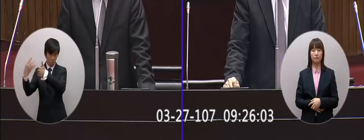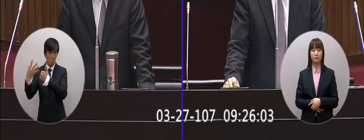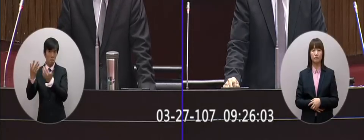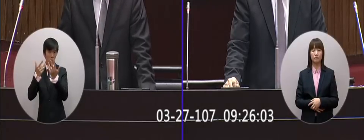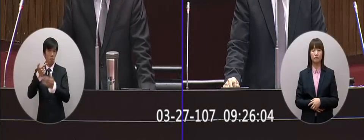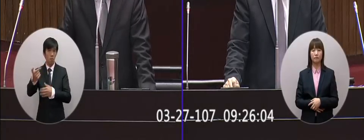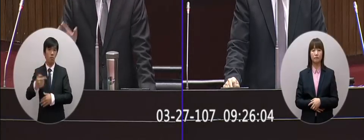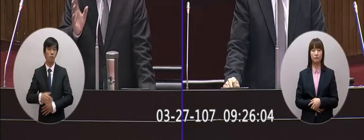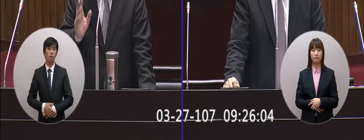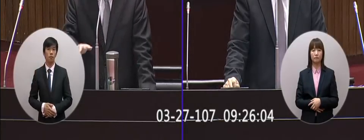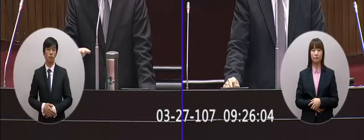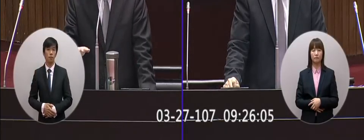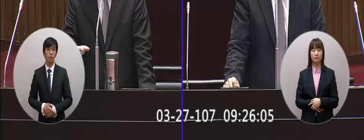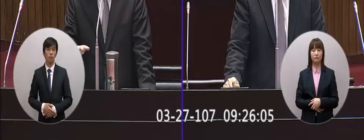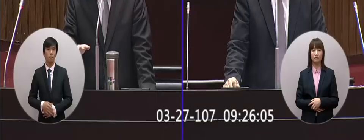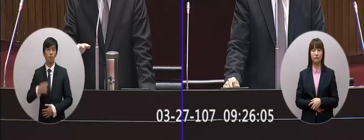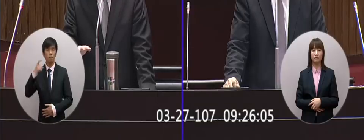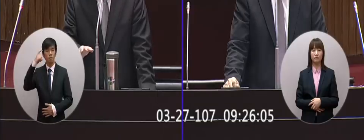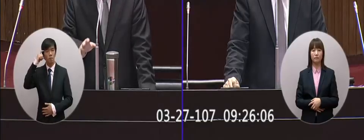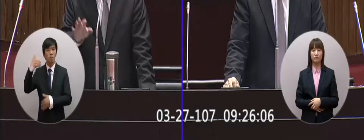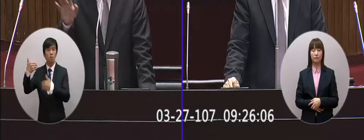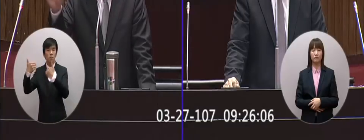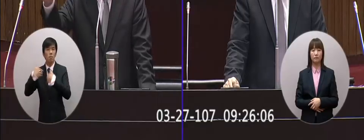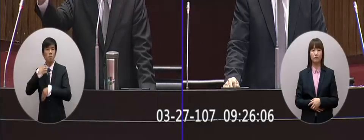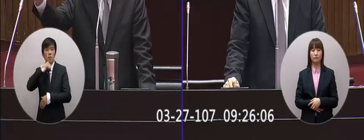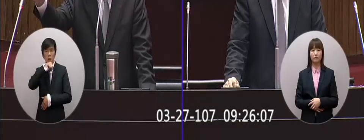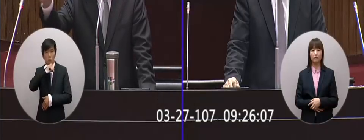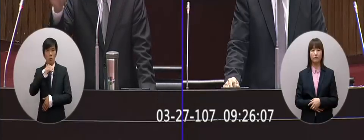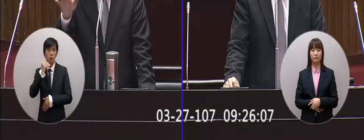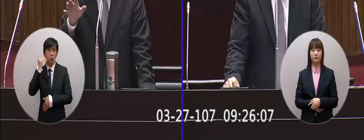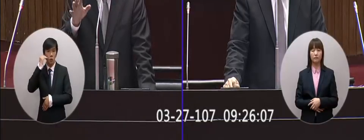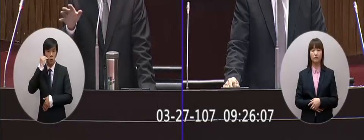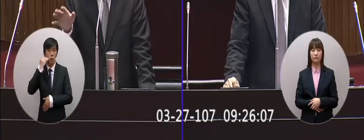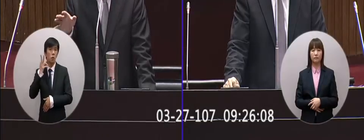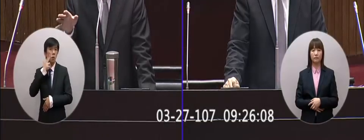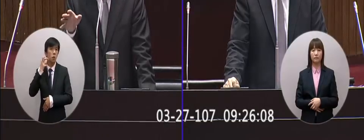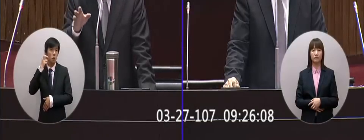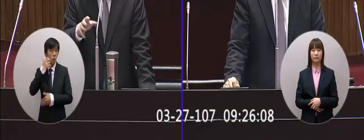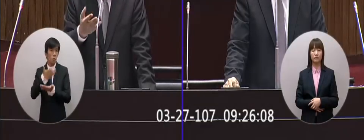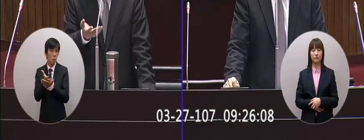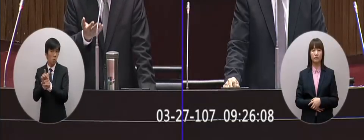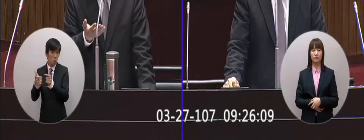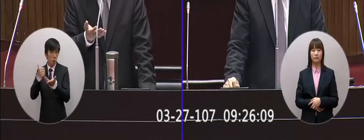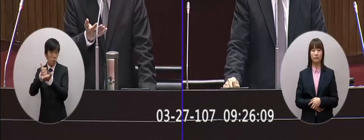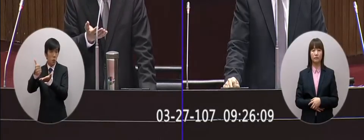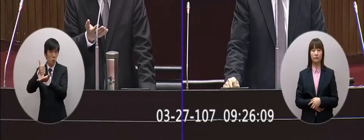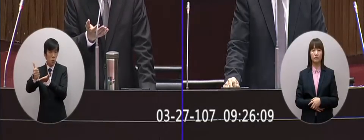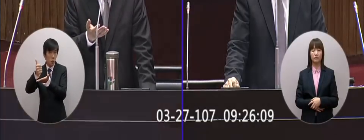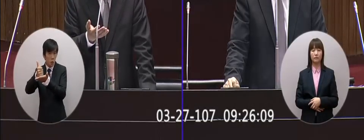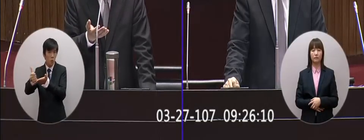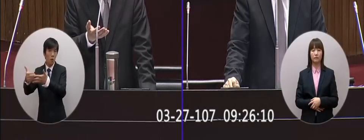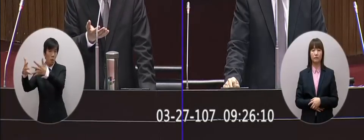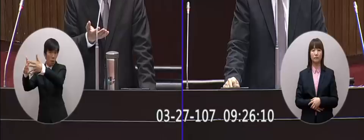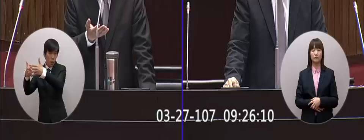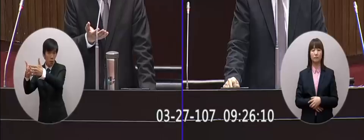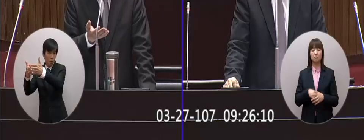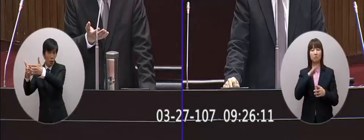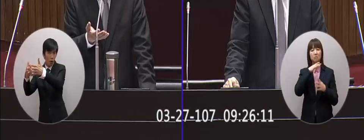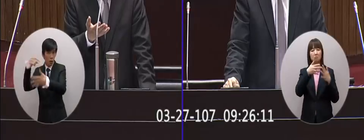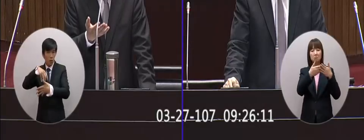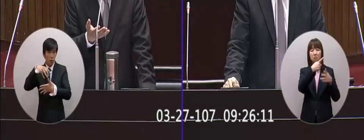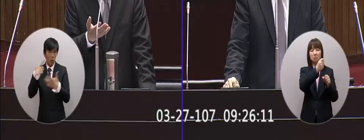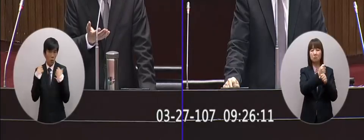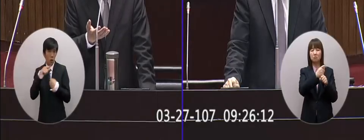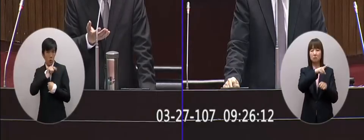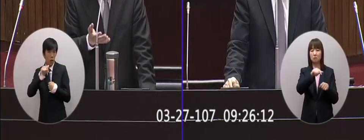要了解到底台湾销往美国的这个钢铝啊，到底含有多少中国 的原料了？ 对